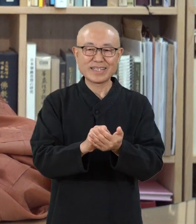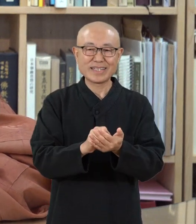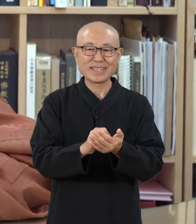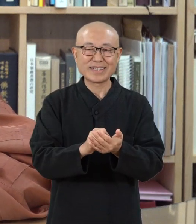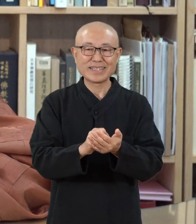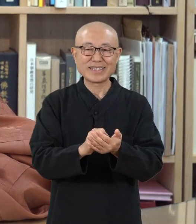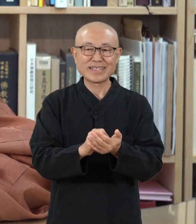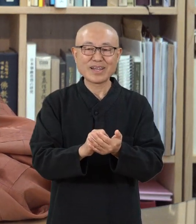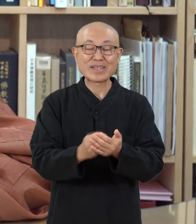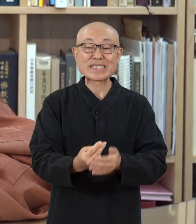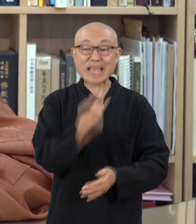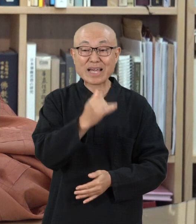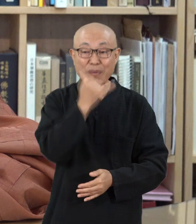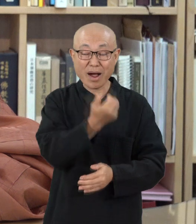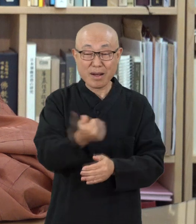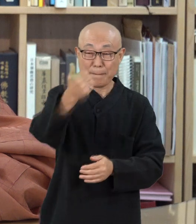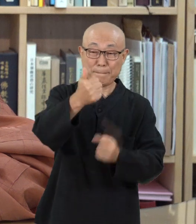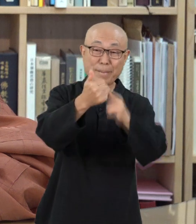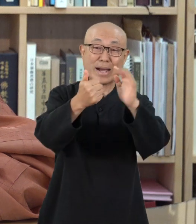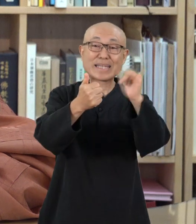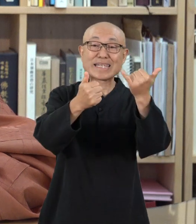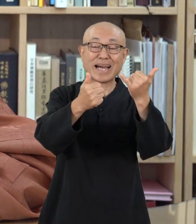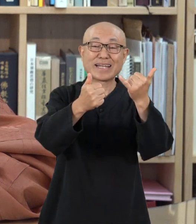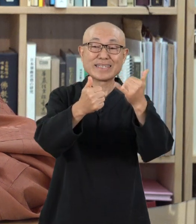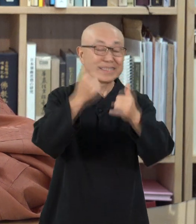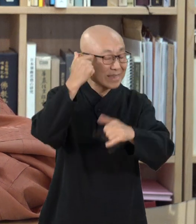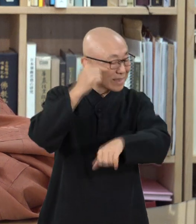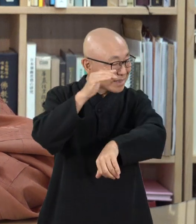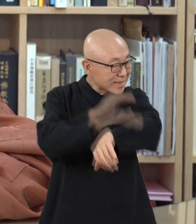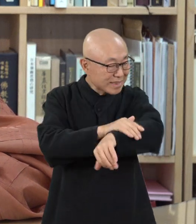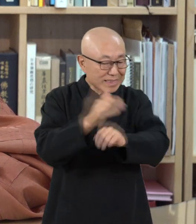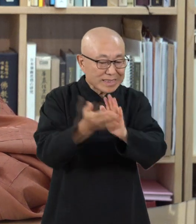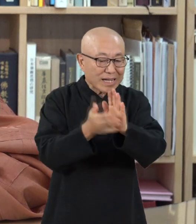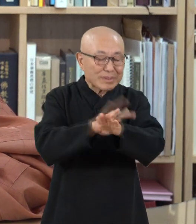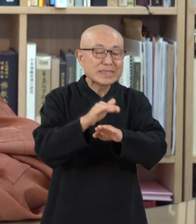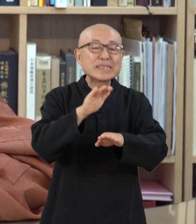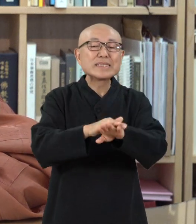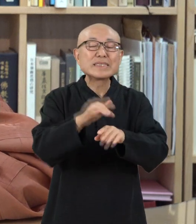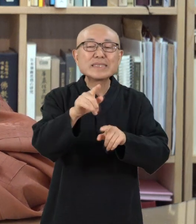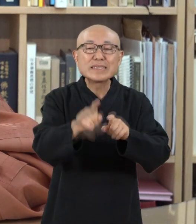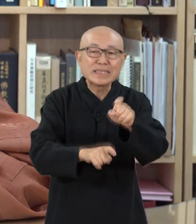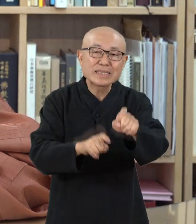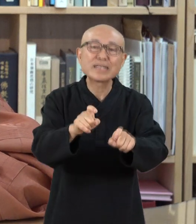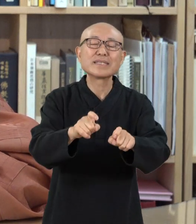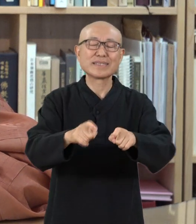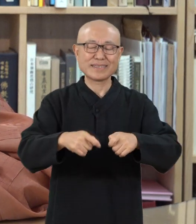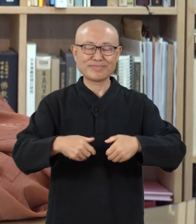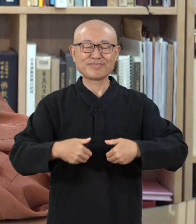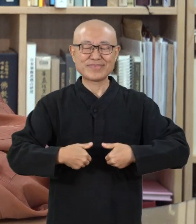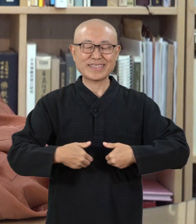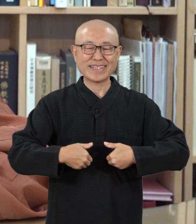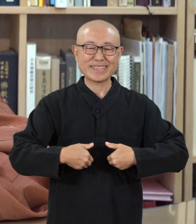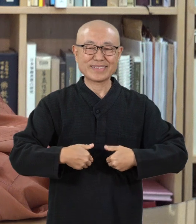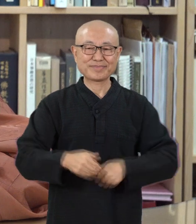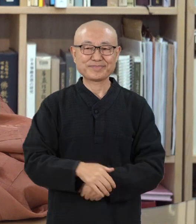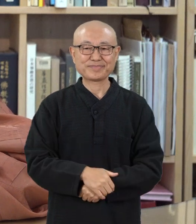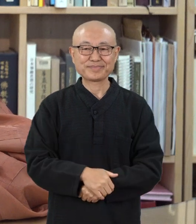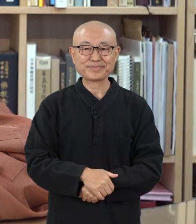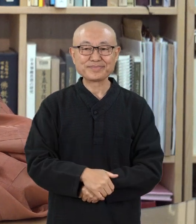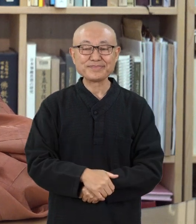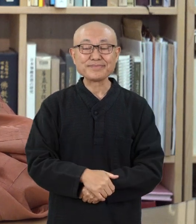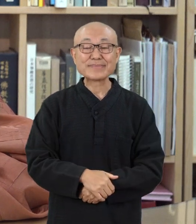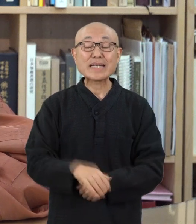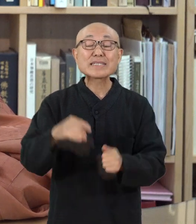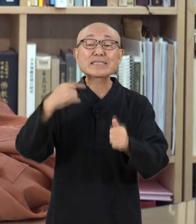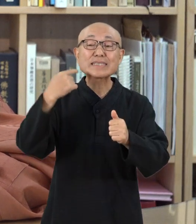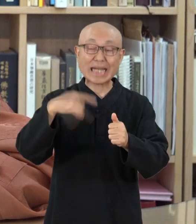영장인 우리 인간이 지혜와 자비를 실천해야만이 해결될 것이다. 그 가르침은